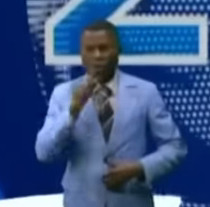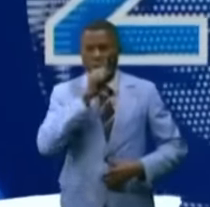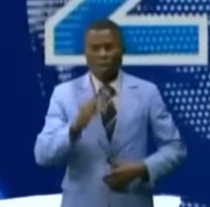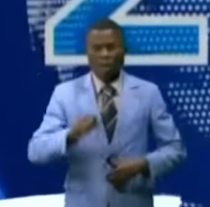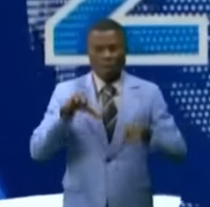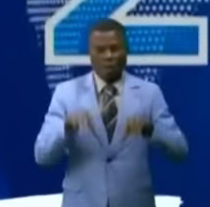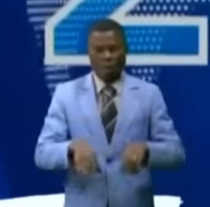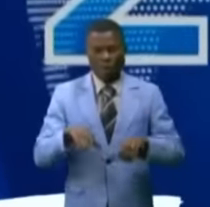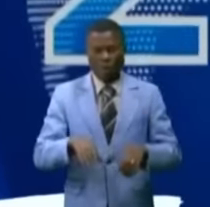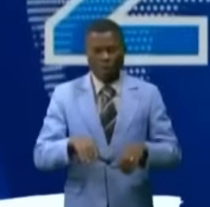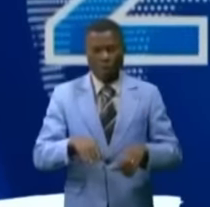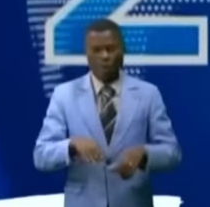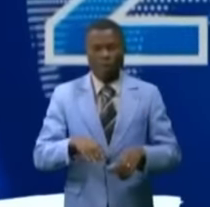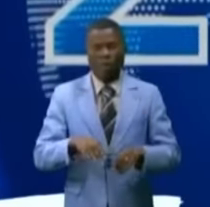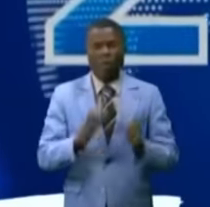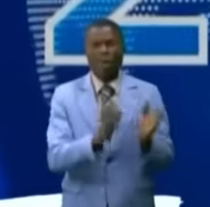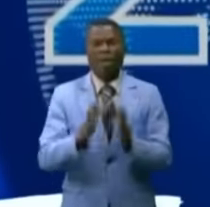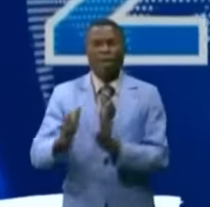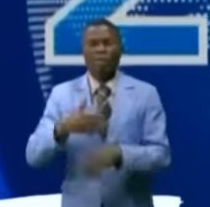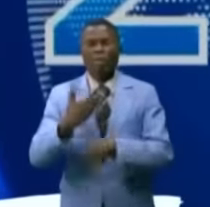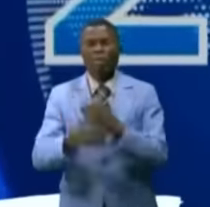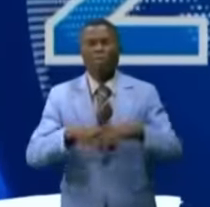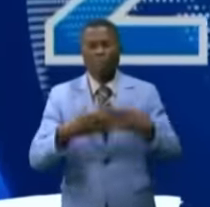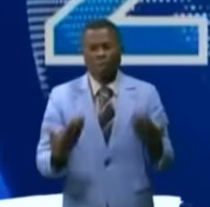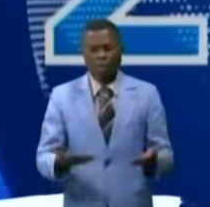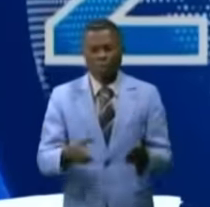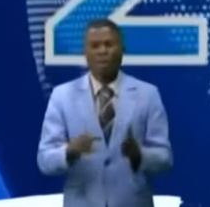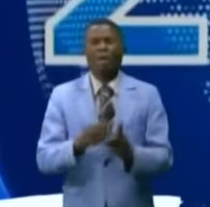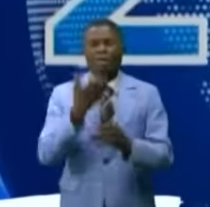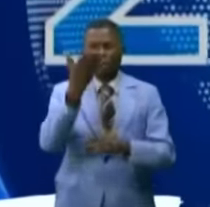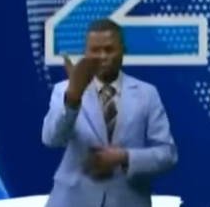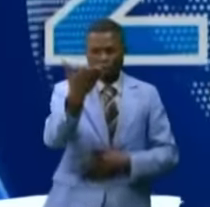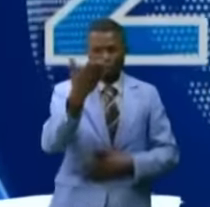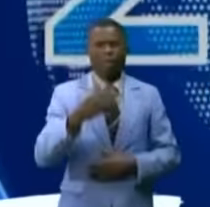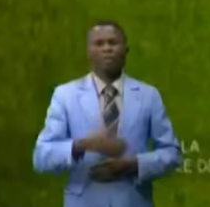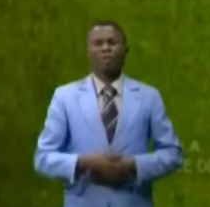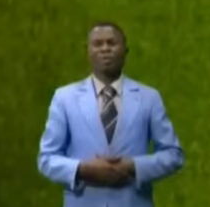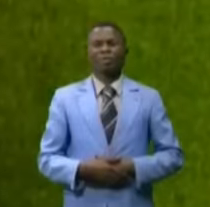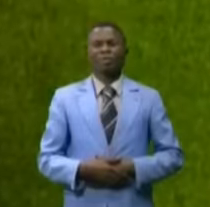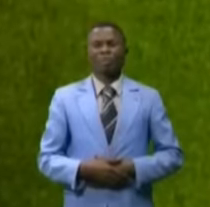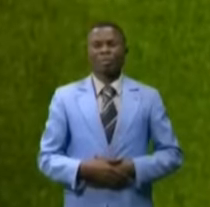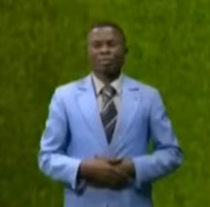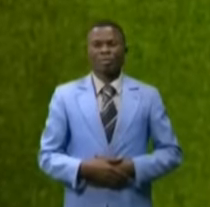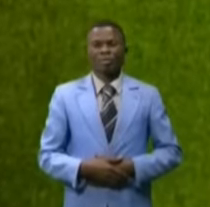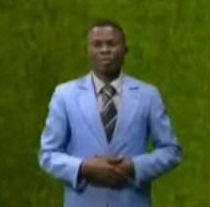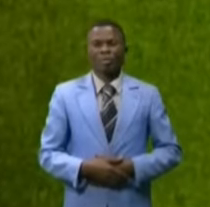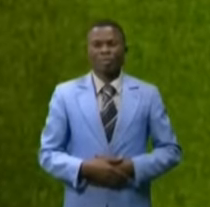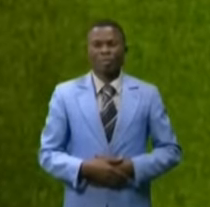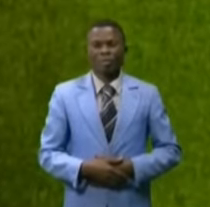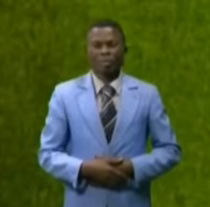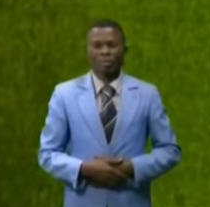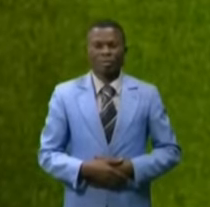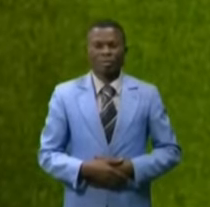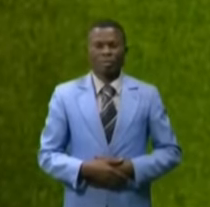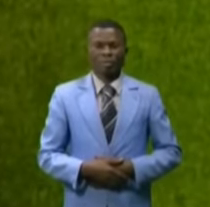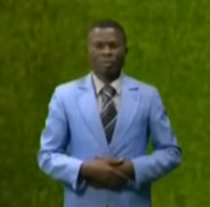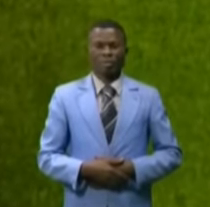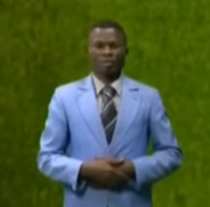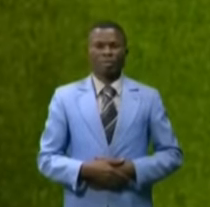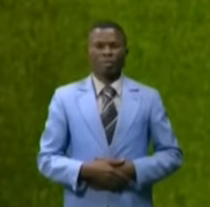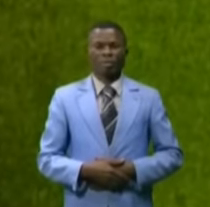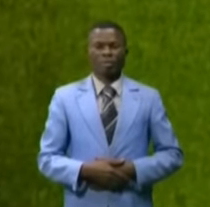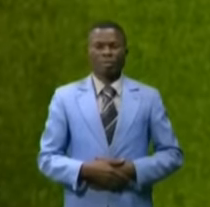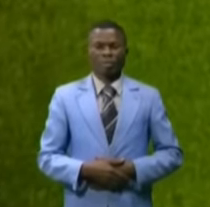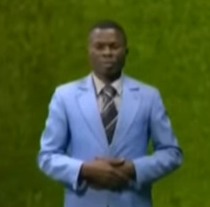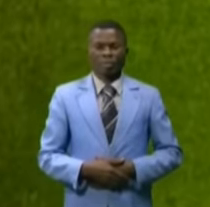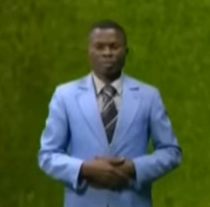Congo. Comment se passent les préparatifs? La réponse dans son reportage. Nous avons l'honneur de recevoir dans nos installations les légendes